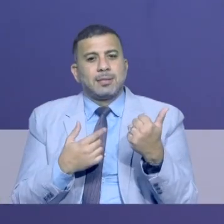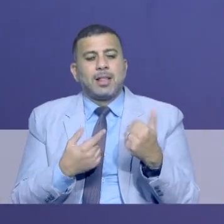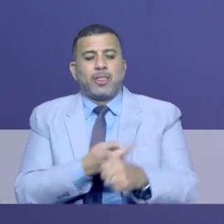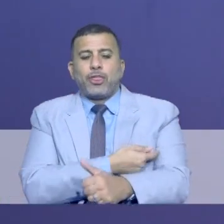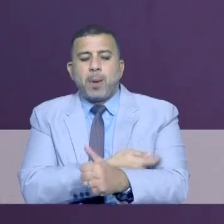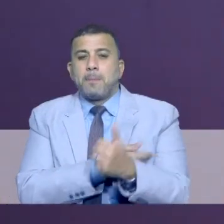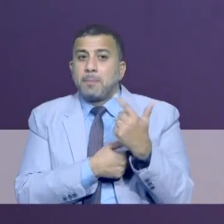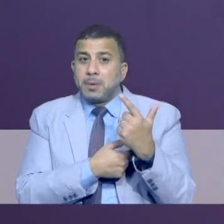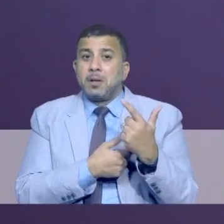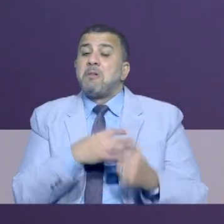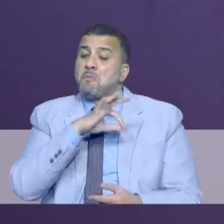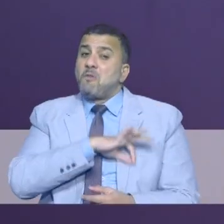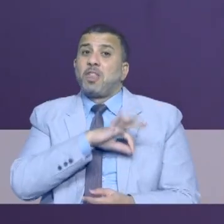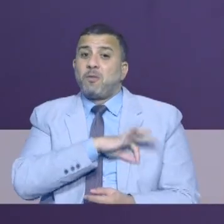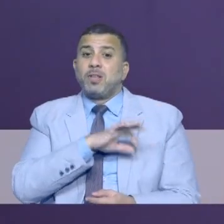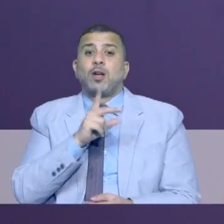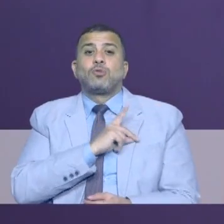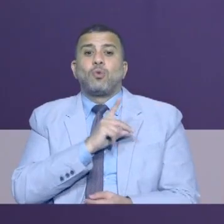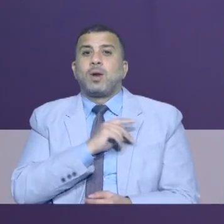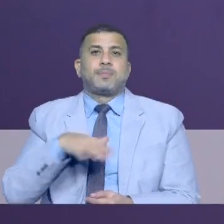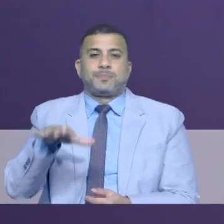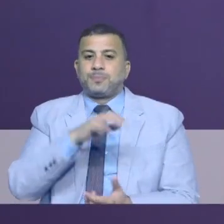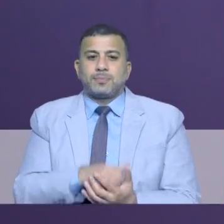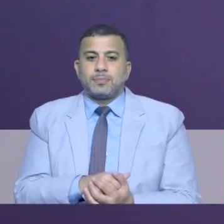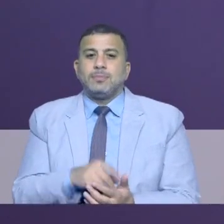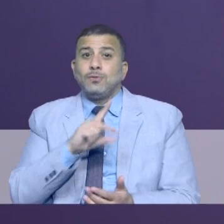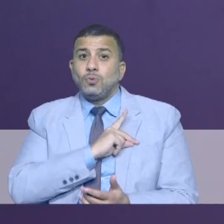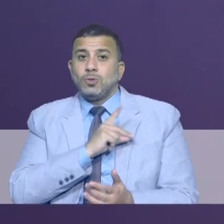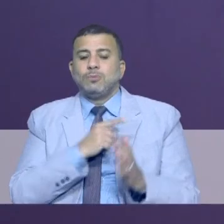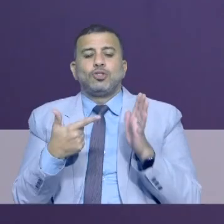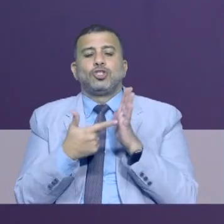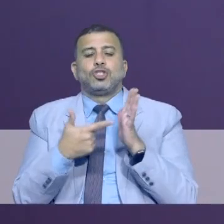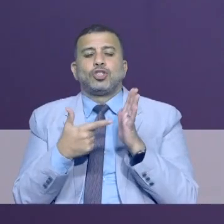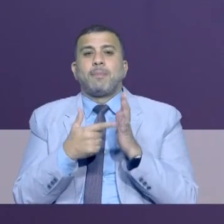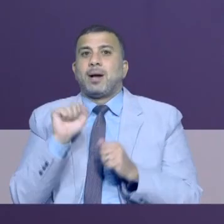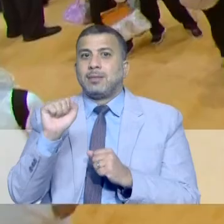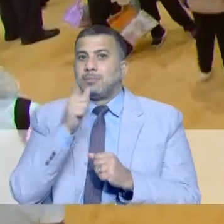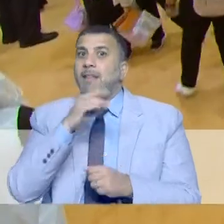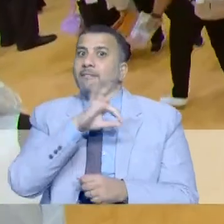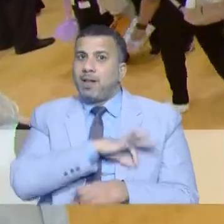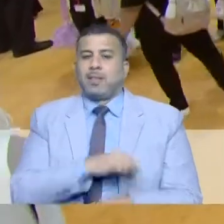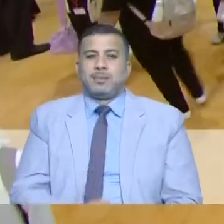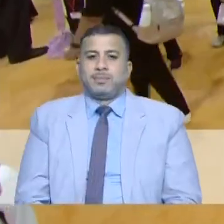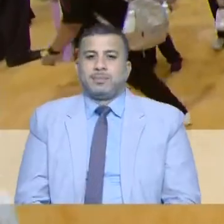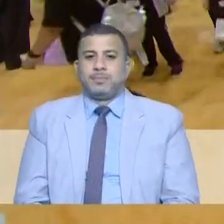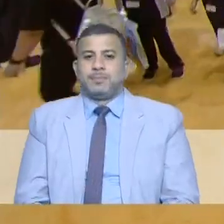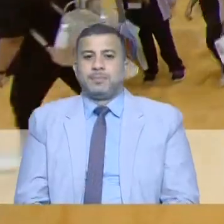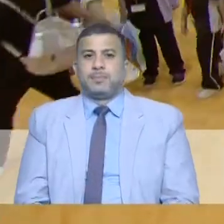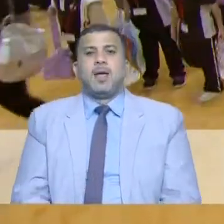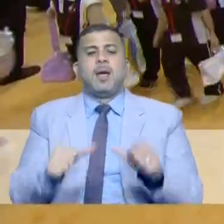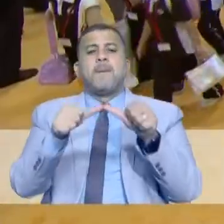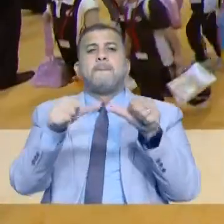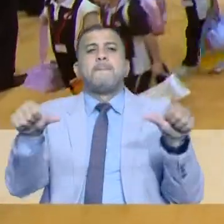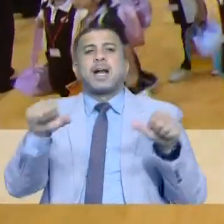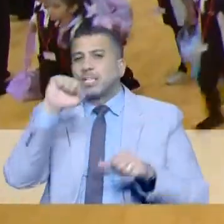والطب والاشياء، يعني مفيده المكان حق الطلاب والنفطيه، خصوصا طلاب الجامعه يدرسون مني ويستفيدون. معرض